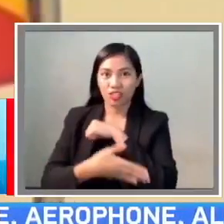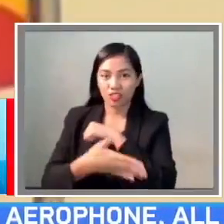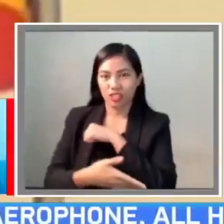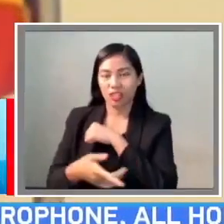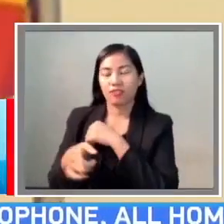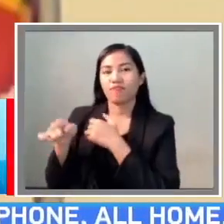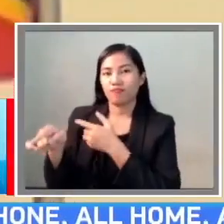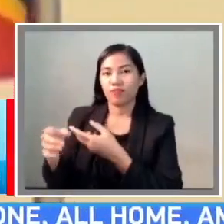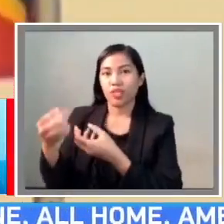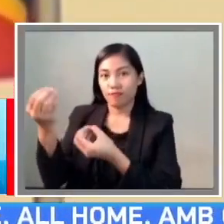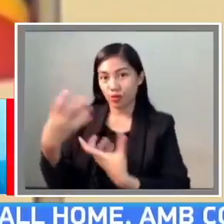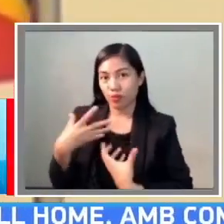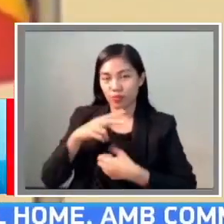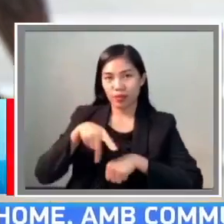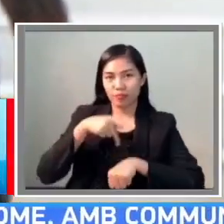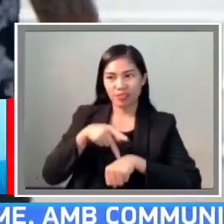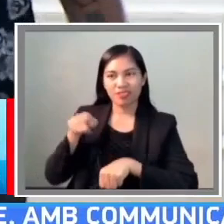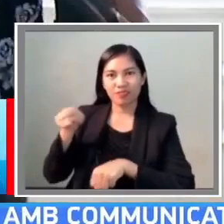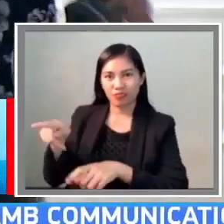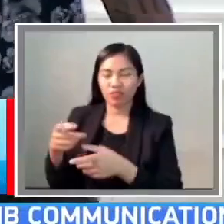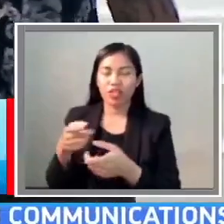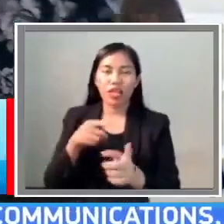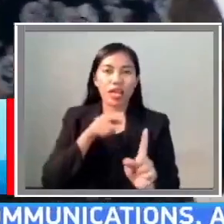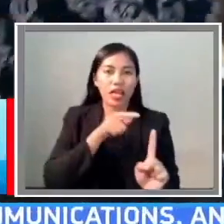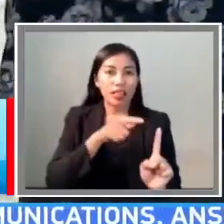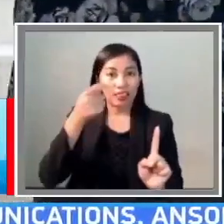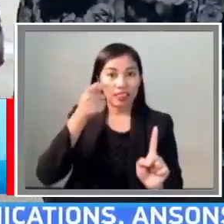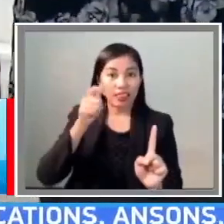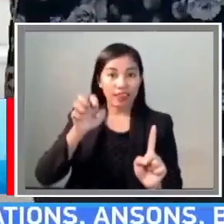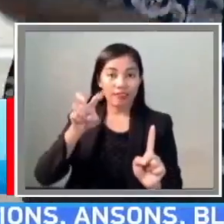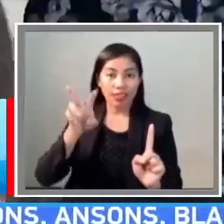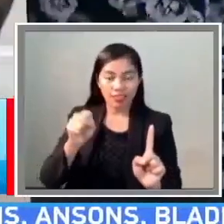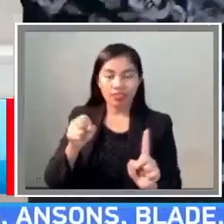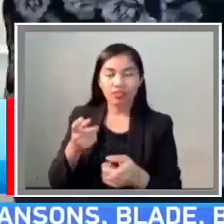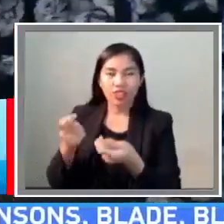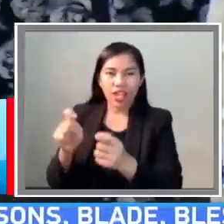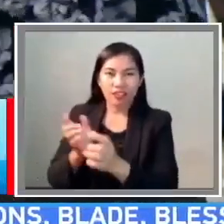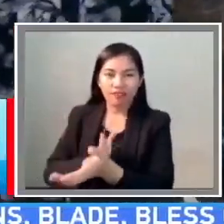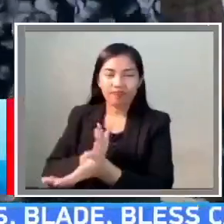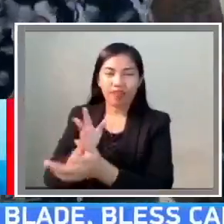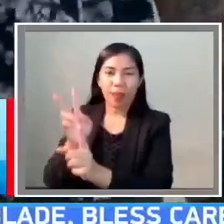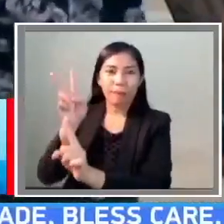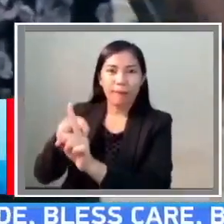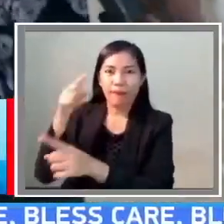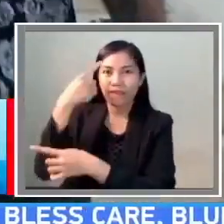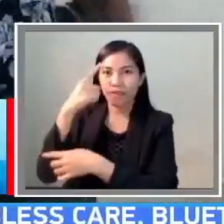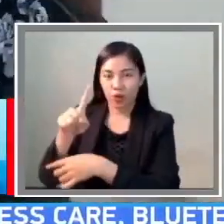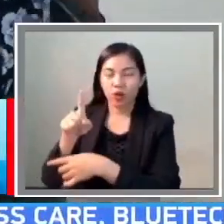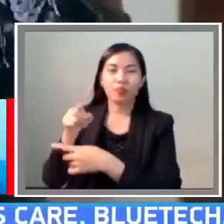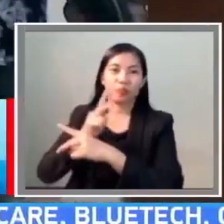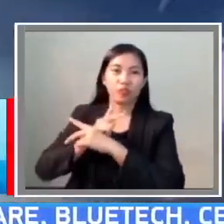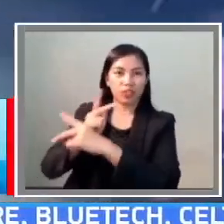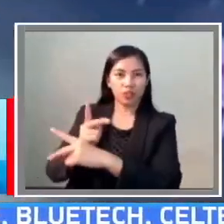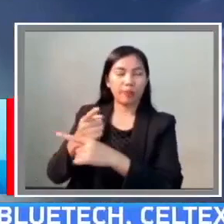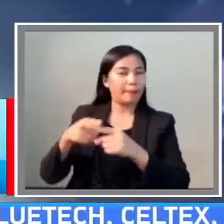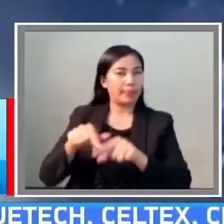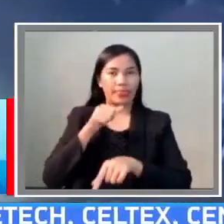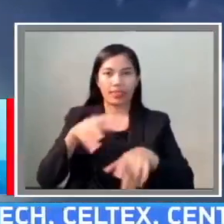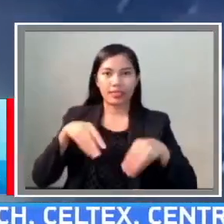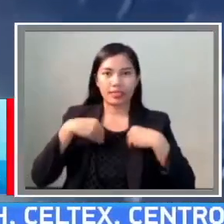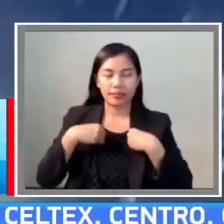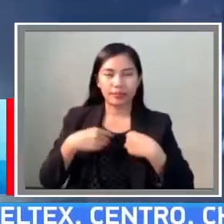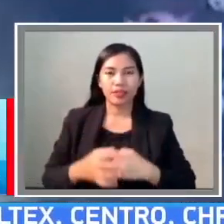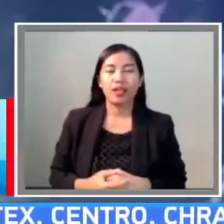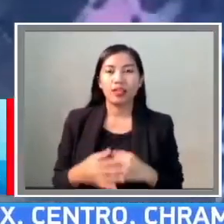pinayagan. Sa ngayon, hindi pa ipinapakansela ng DOJ ang mga pasaporte ni Teves dahil kailangan daw munang isampa ang murder cases laban sa